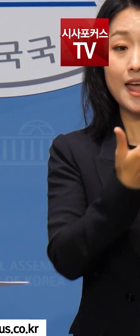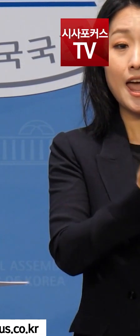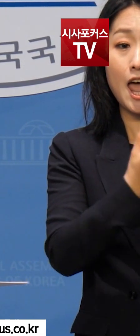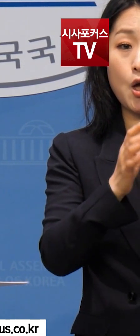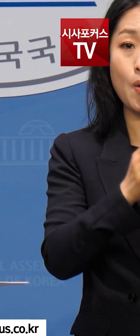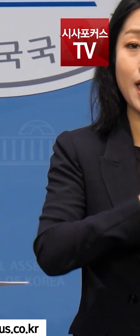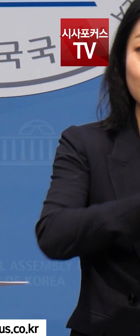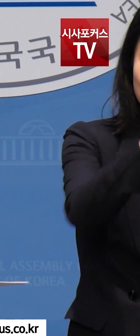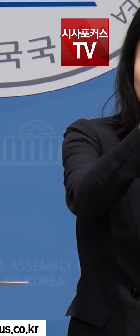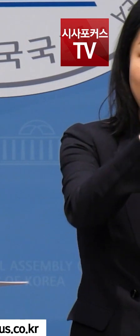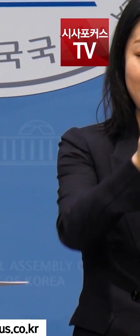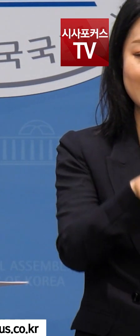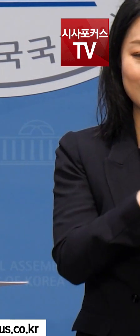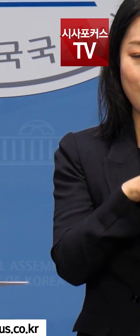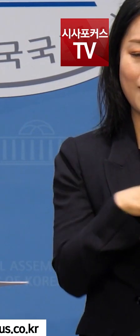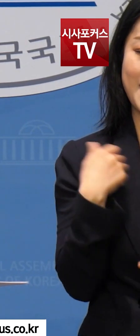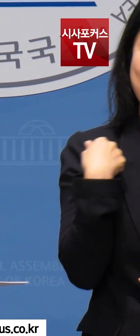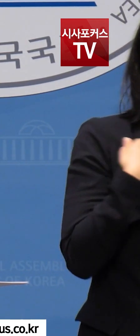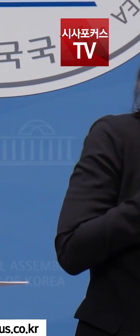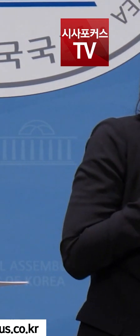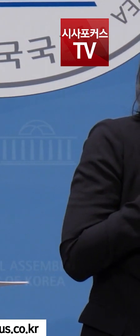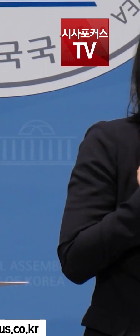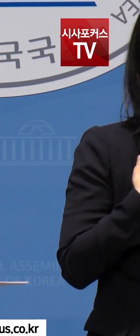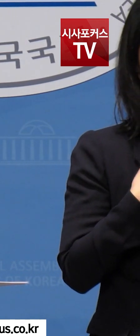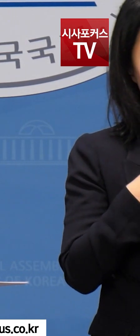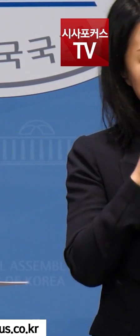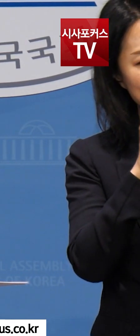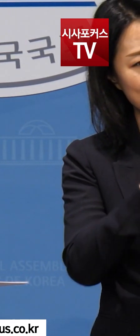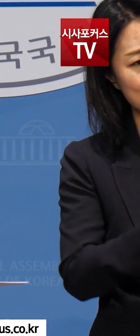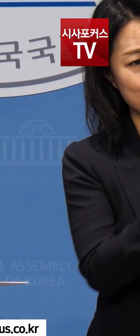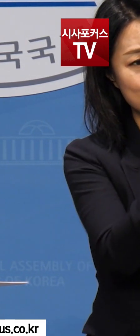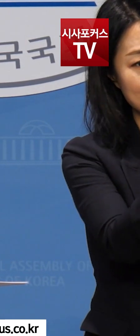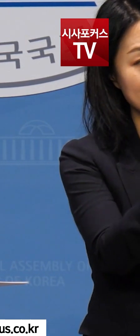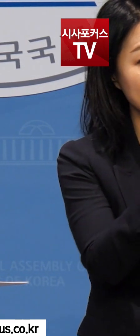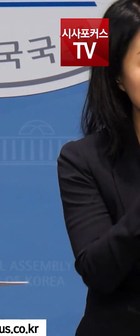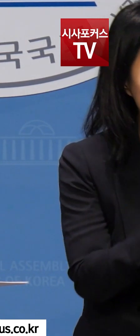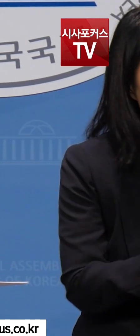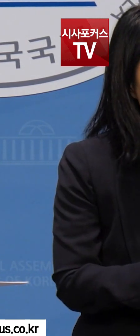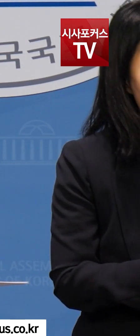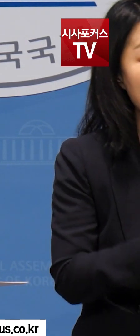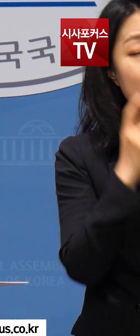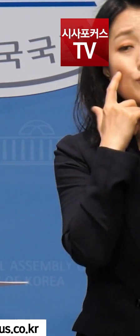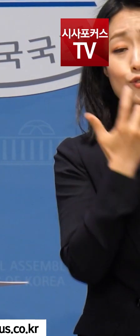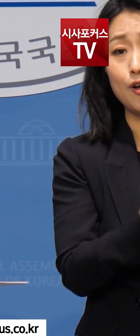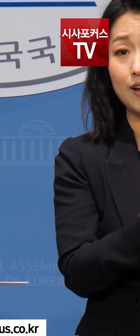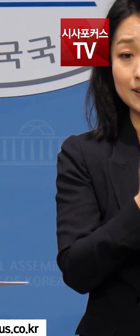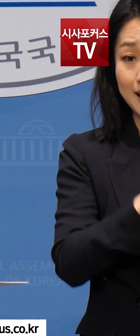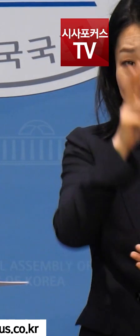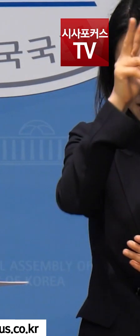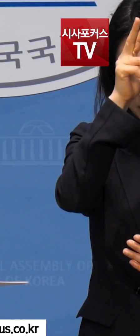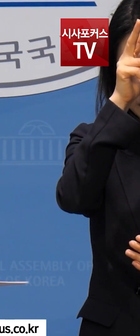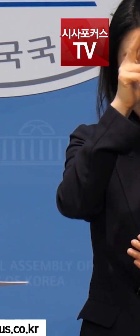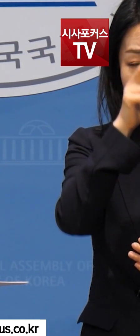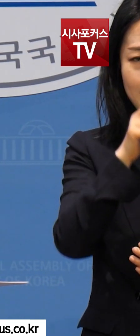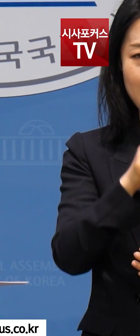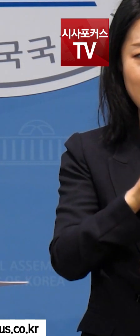쇼를 펼친 김건희 여사로 뒤집어진 국민들의 속이 경찰의 편파 수사에 썩어가고